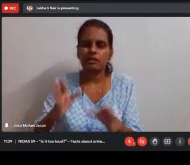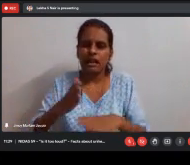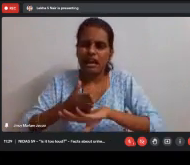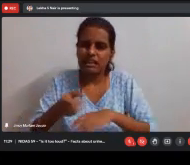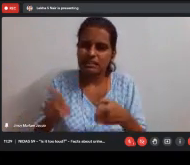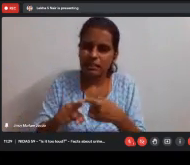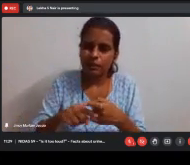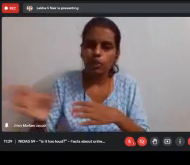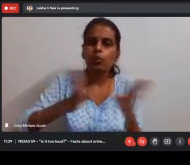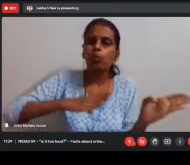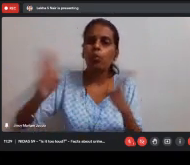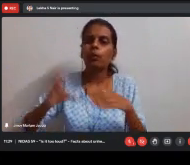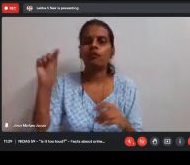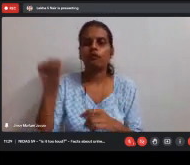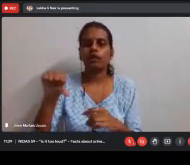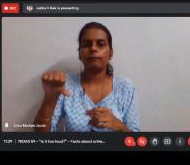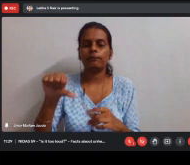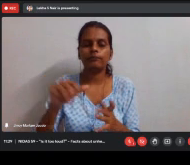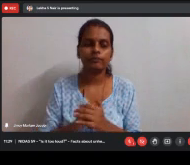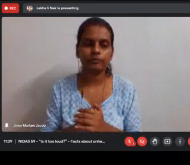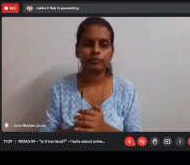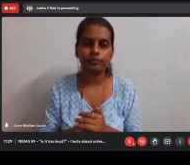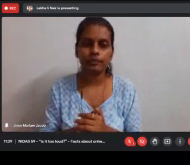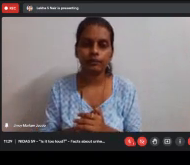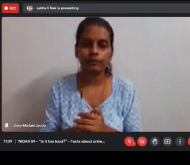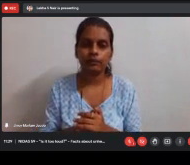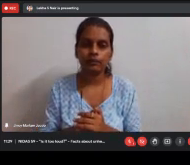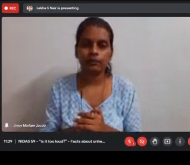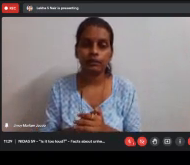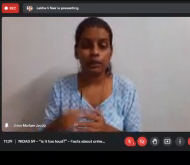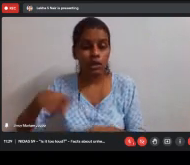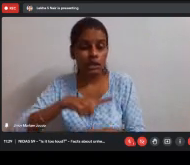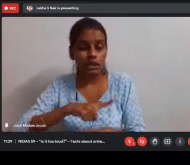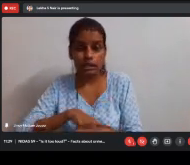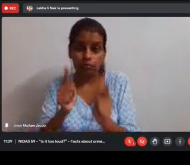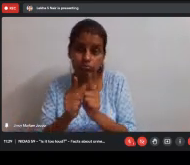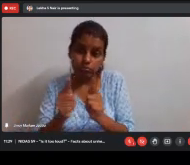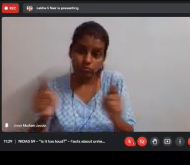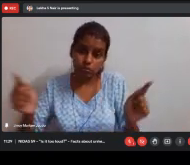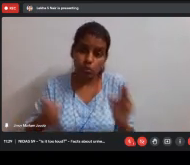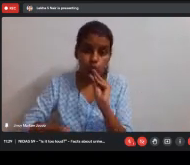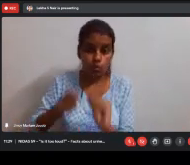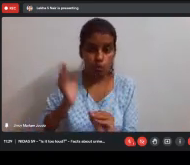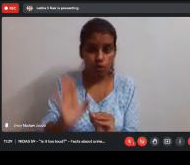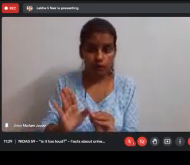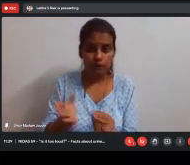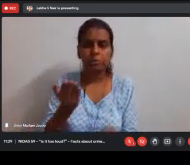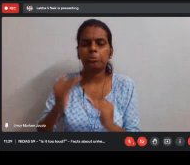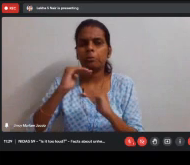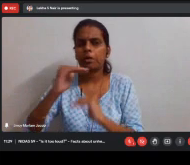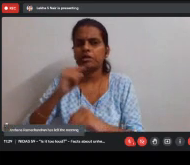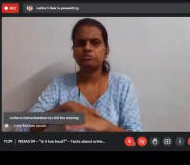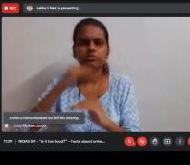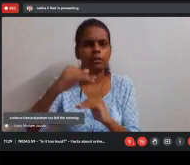അതിന് നീര് വെക്കാനുള്ള സാധ്യതയുണ്ട്, എഡിമ വരാനുള്ള സാധ്യതയുണ്ട്, ട്രോമ വരും. അപ്പൊ അതെന്താ ചെയ്യുന്നത്, അതിന് പിന്നെ അതിന് ഫറ്റീഗ്